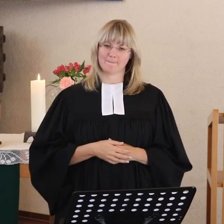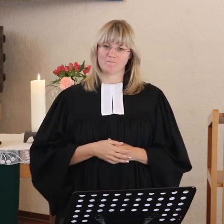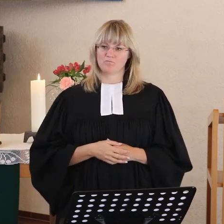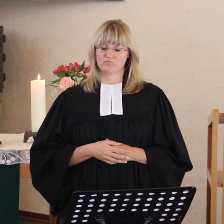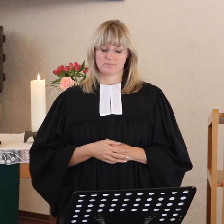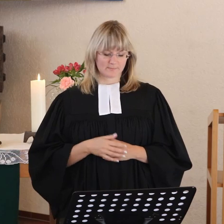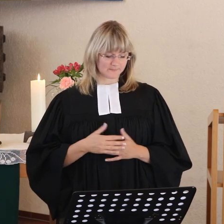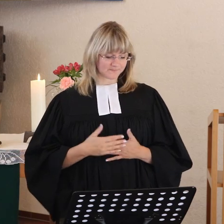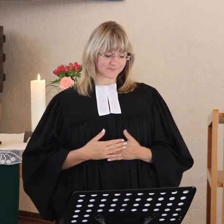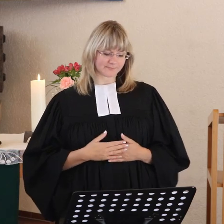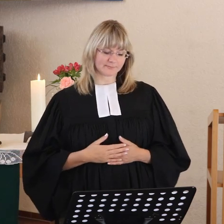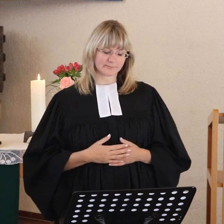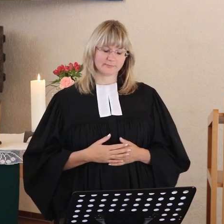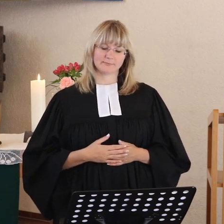als